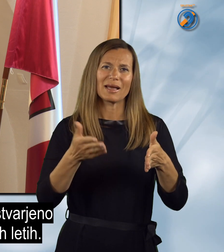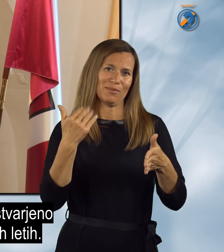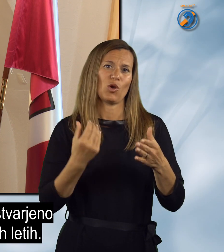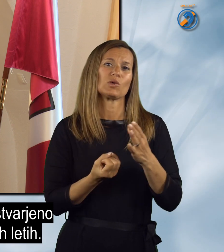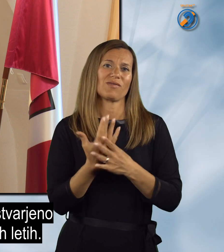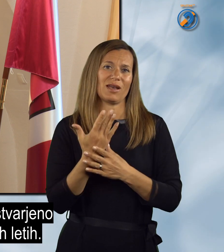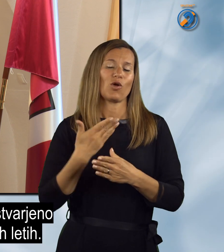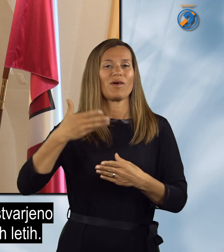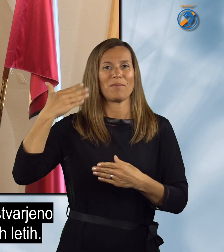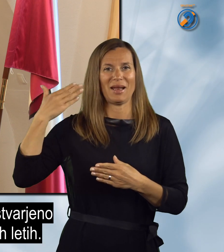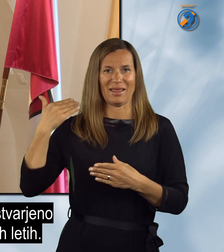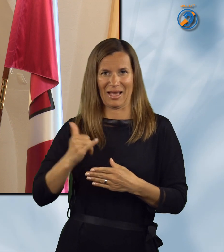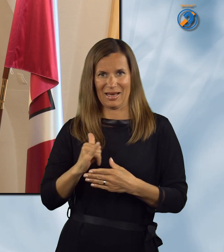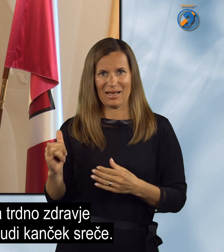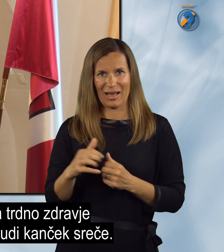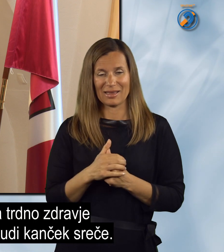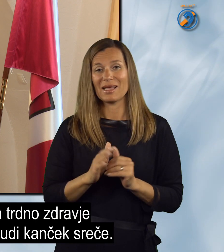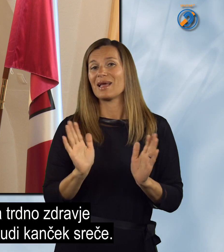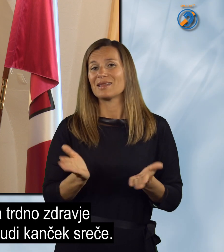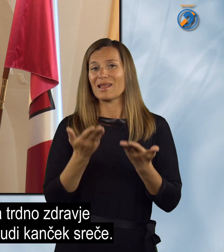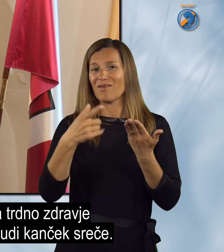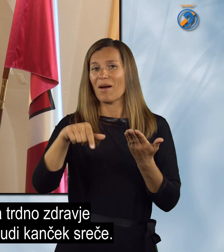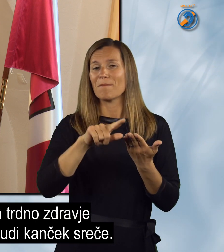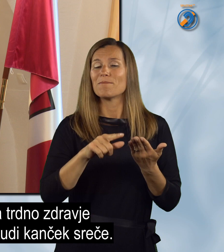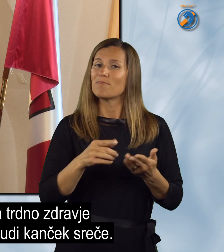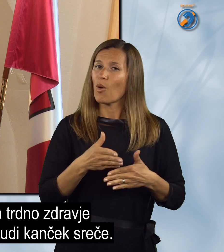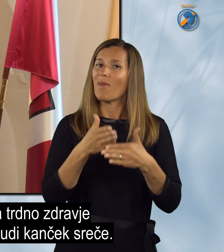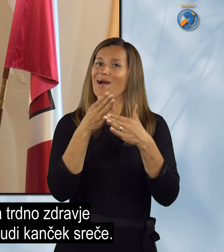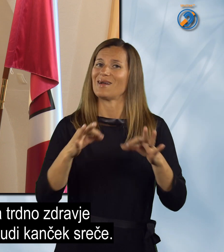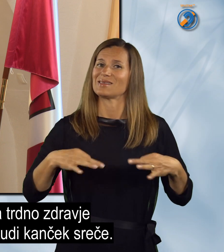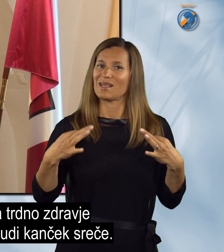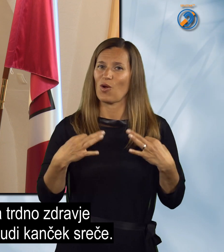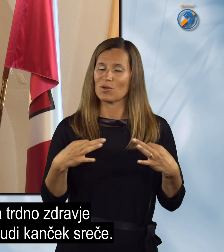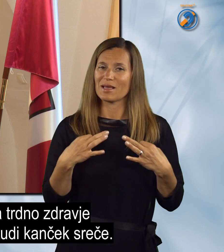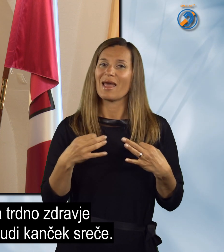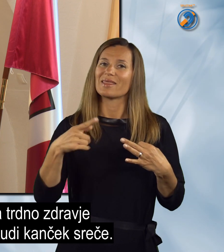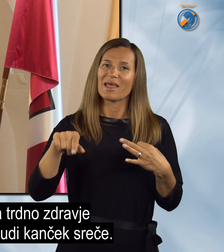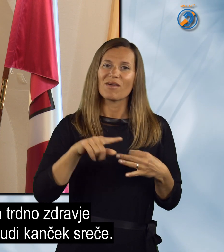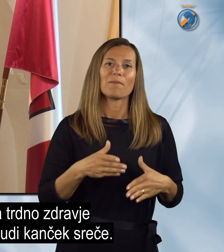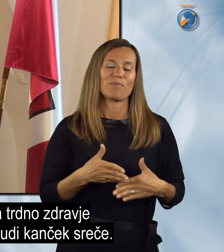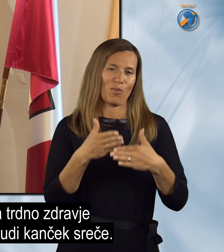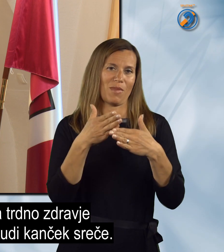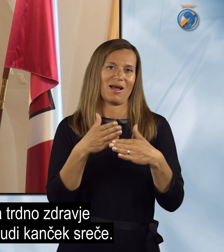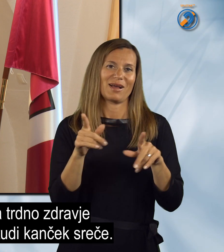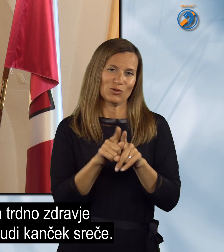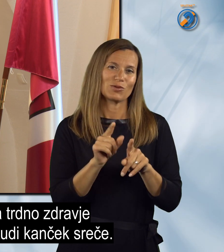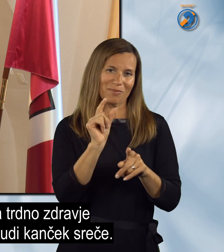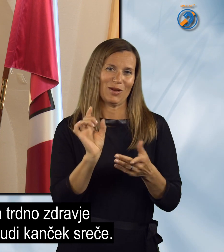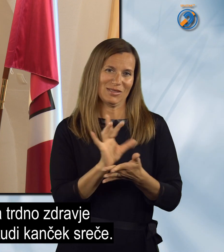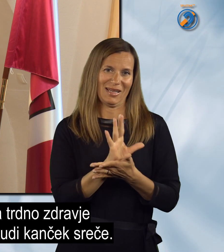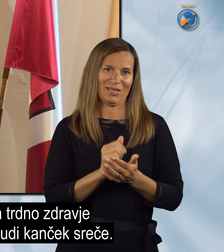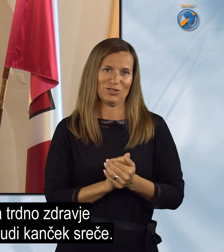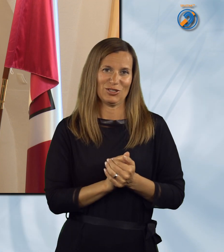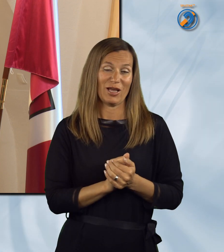bilo ustvarjeno v preteklih letih, naj vam pomaga trdno zdravje in naj vam pomaga tudi